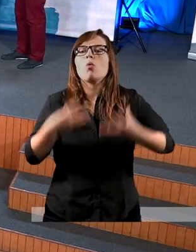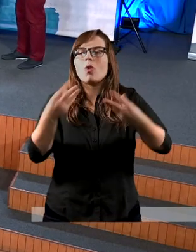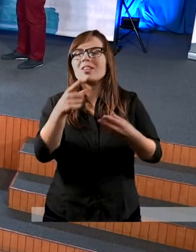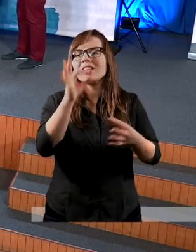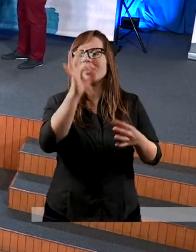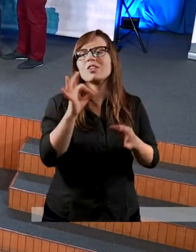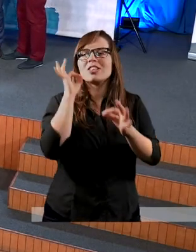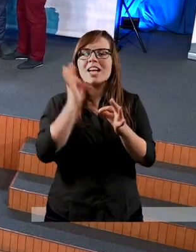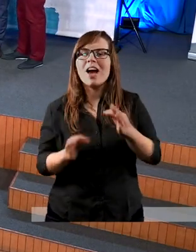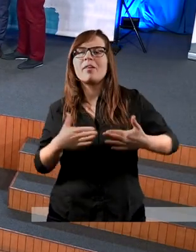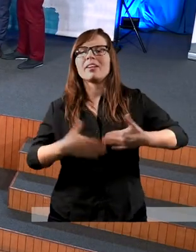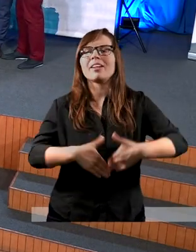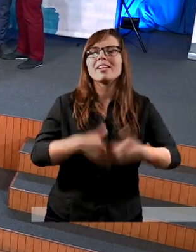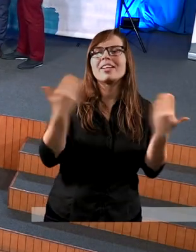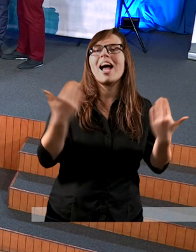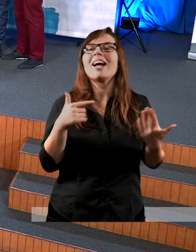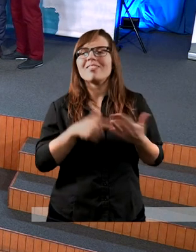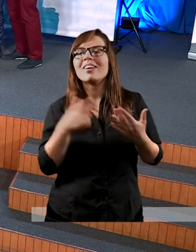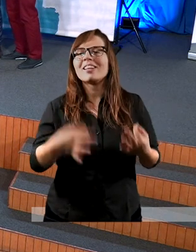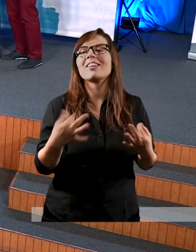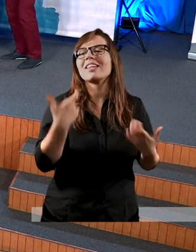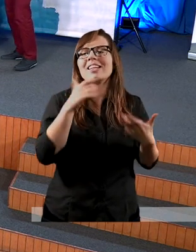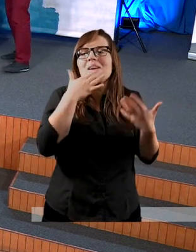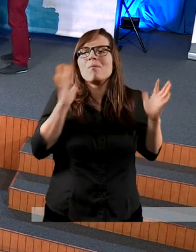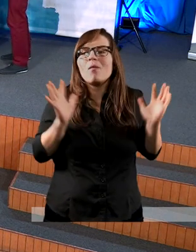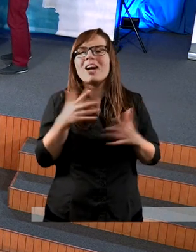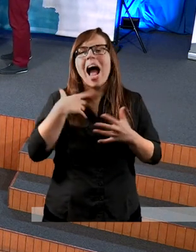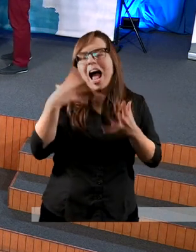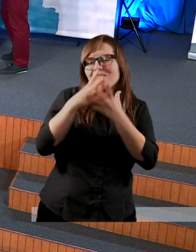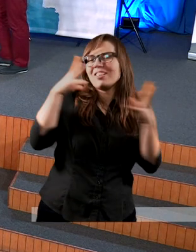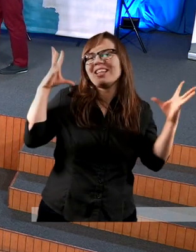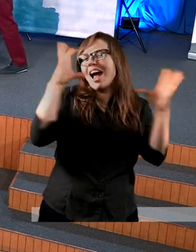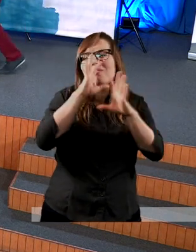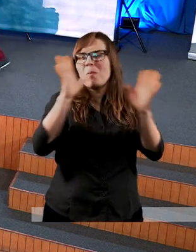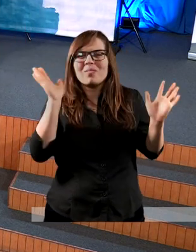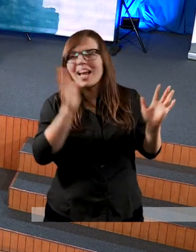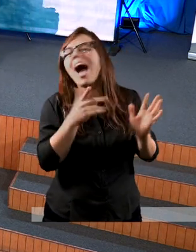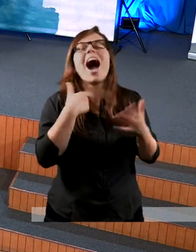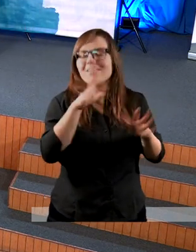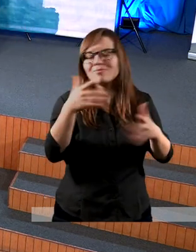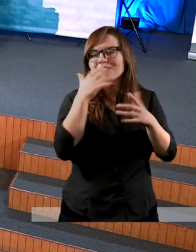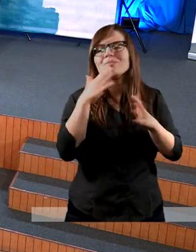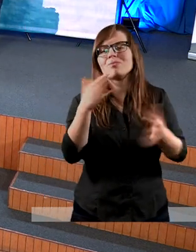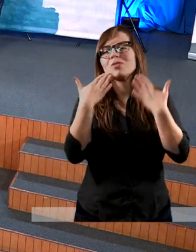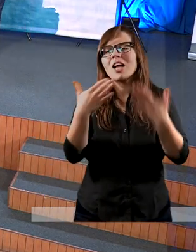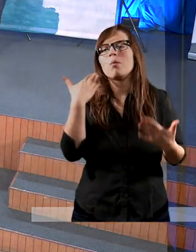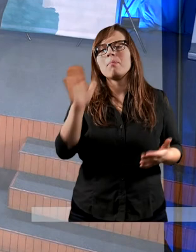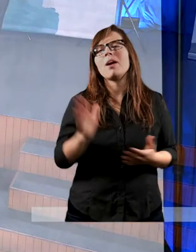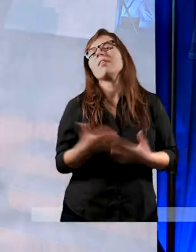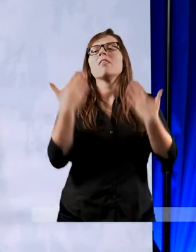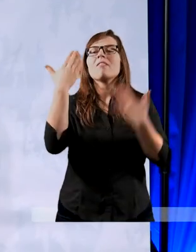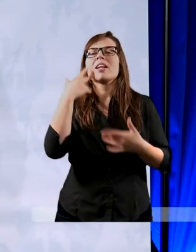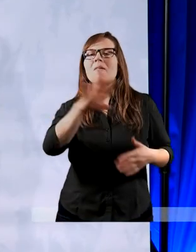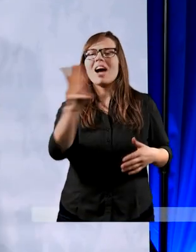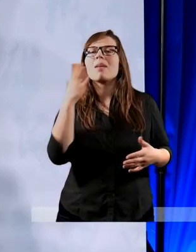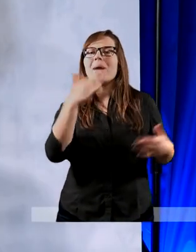jego szczególny dzień. Ja bym cię prosił, żebyś nic nie mówił. Więc nic nie mówię. Zapomniałem. Mareczku, tobie oddaję głos. Bardzo dziękuję.